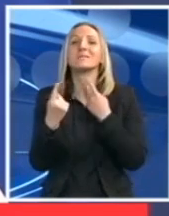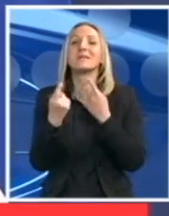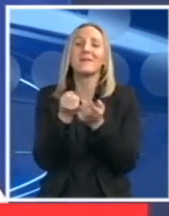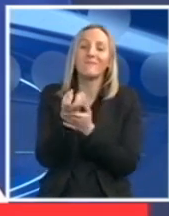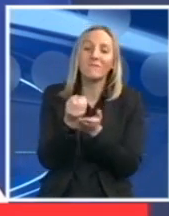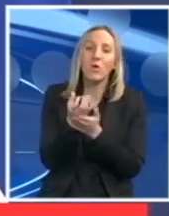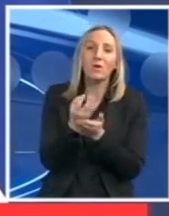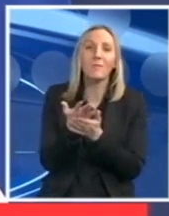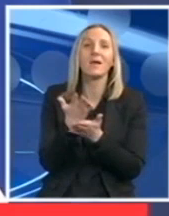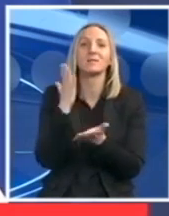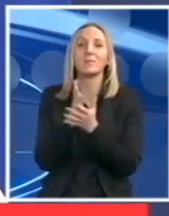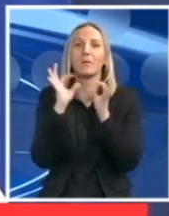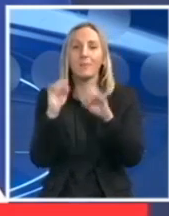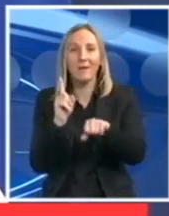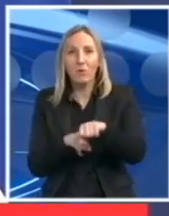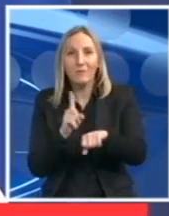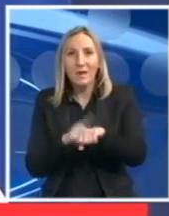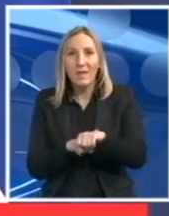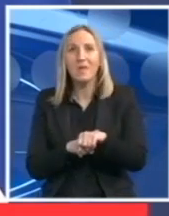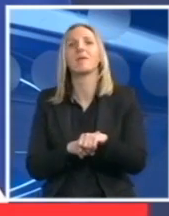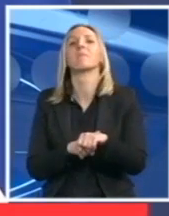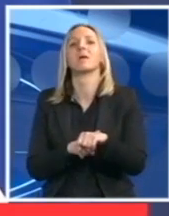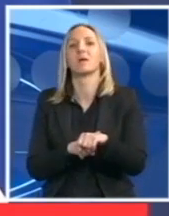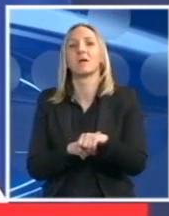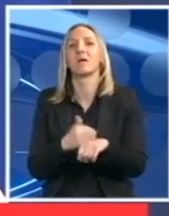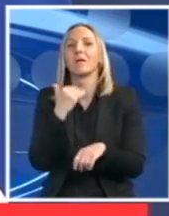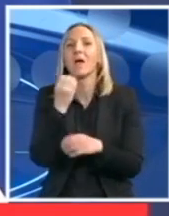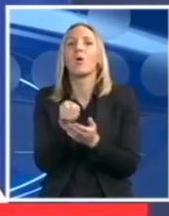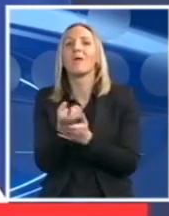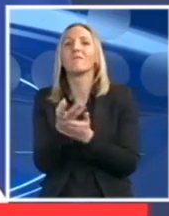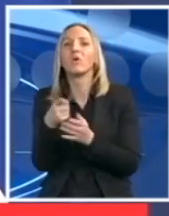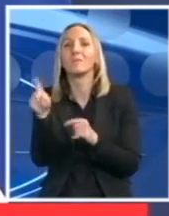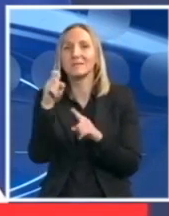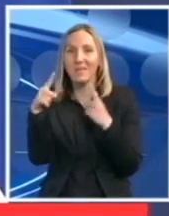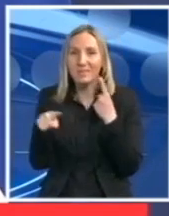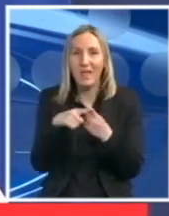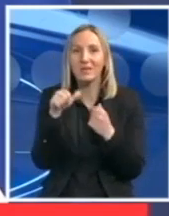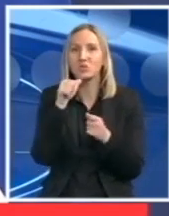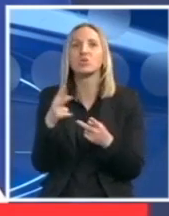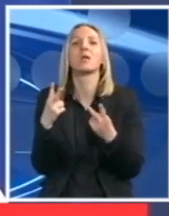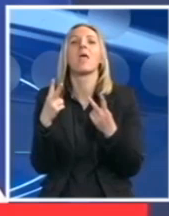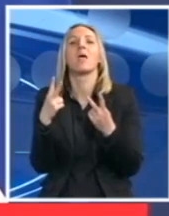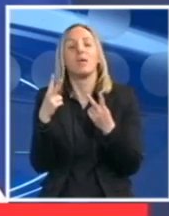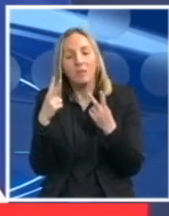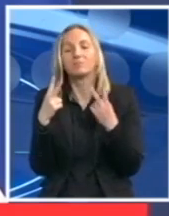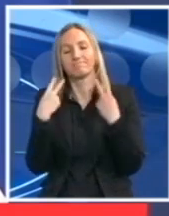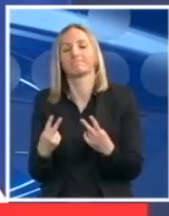prenose pravovremeno i ako su informacije tačne i validne.